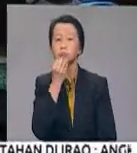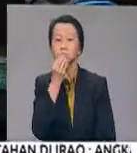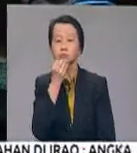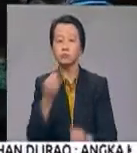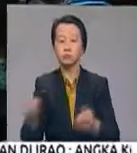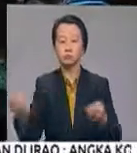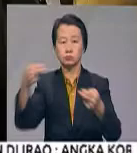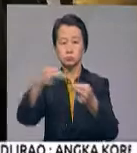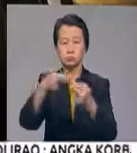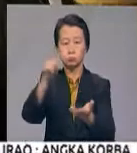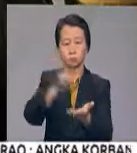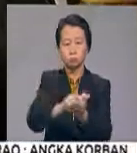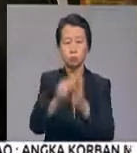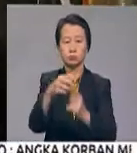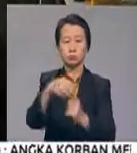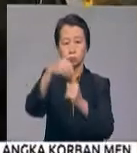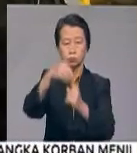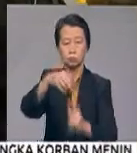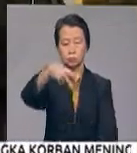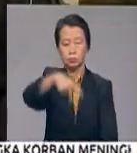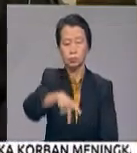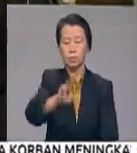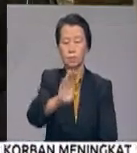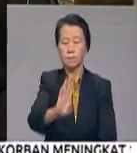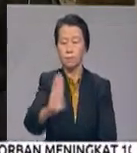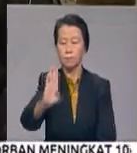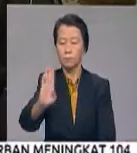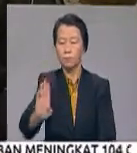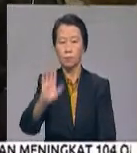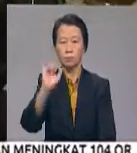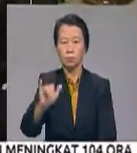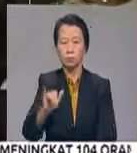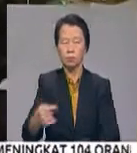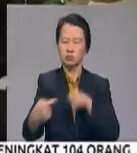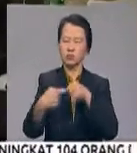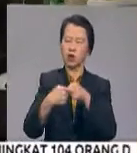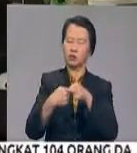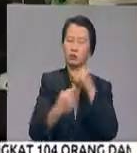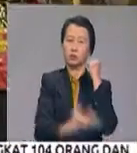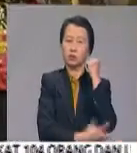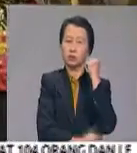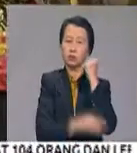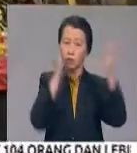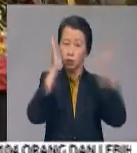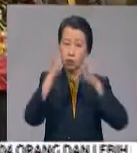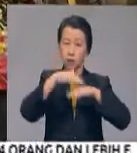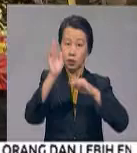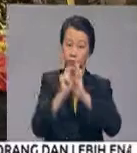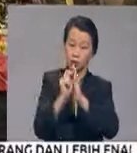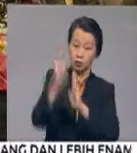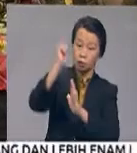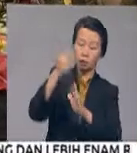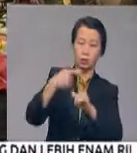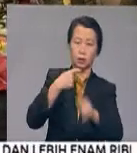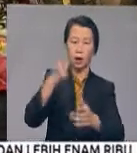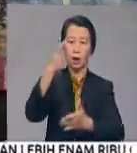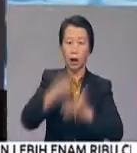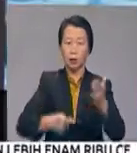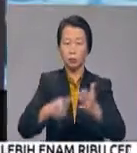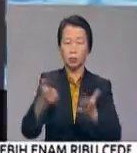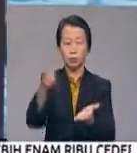laporan pelapor khas pertubuhan bangsa-bangsa bersatu yang mendakwa kadar kemiskinan di negara ini lebih tinggi daripada apa